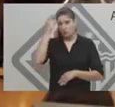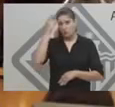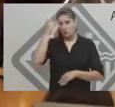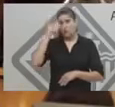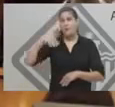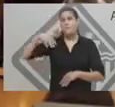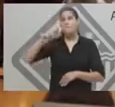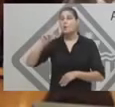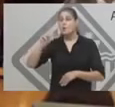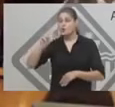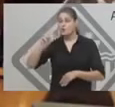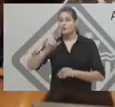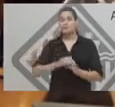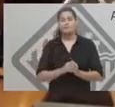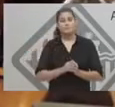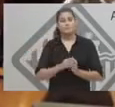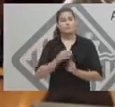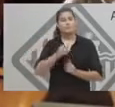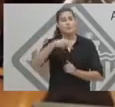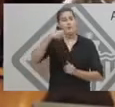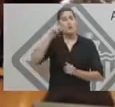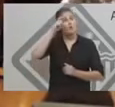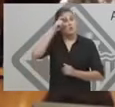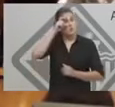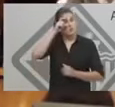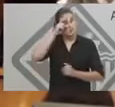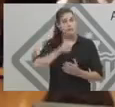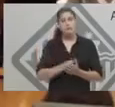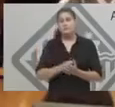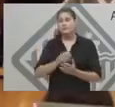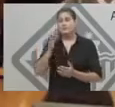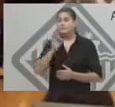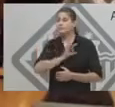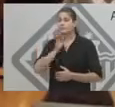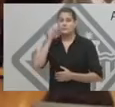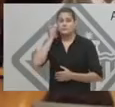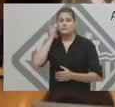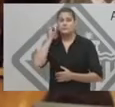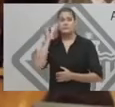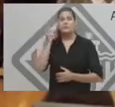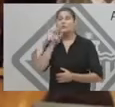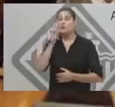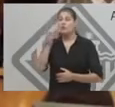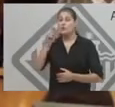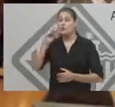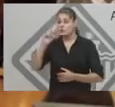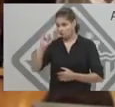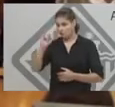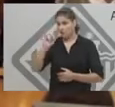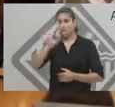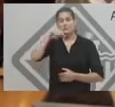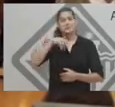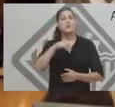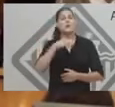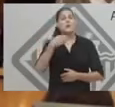Moll Càmeric, el senyor Antoni Noguera Ortega, la senyora Aurora Jardí Massanet i el senyor Josep